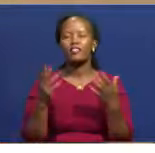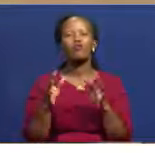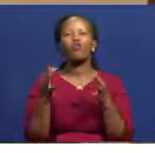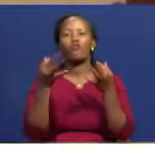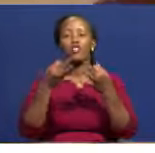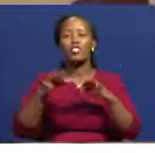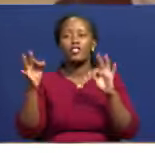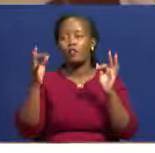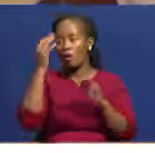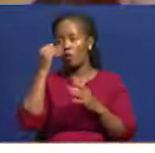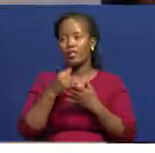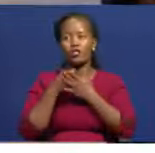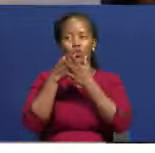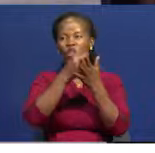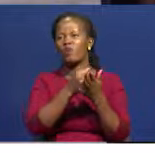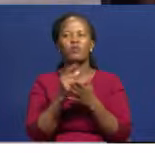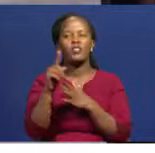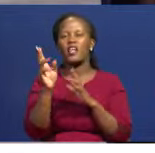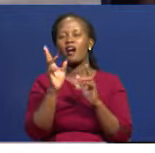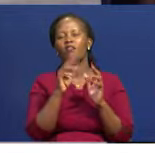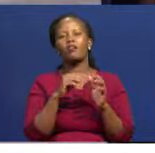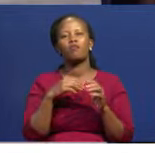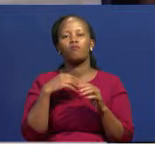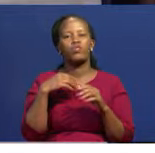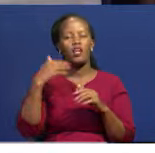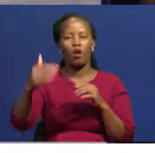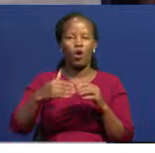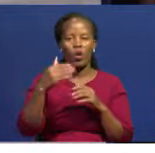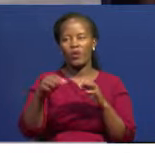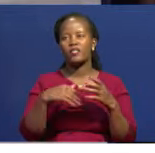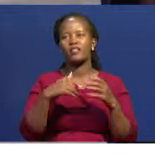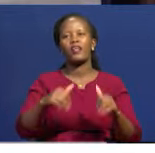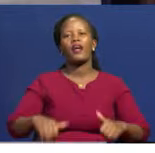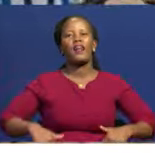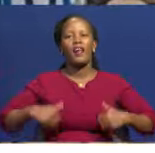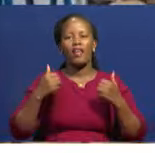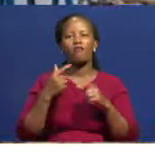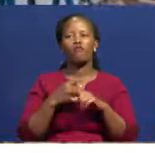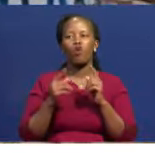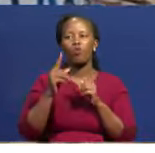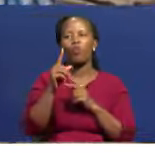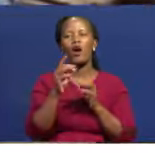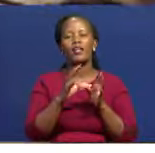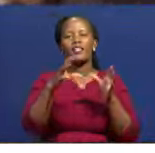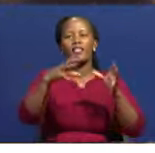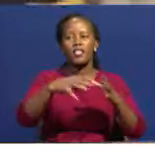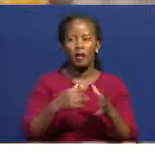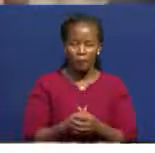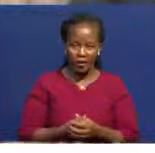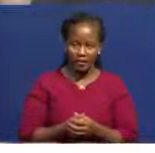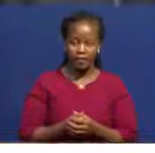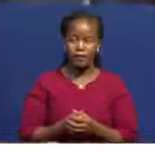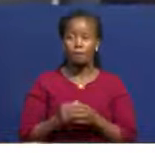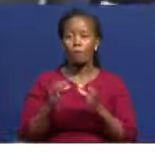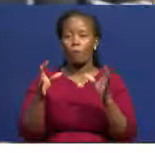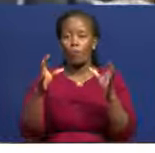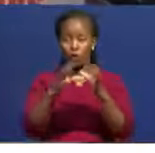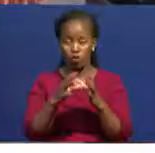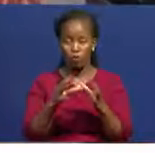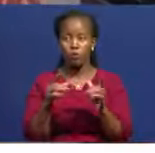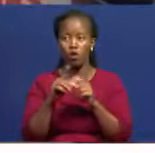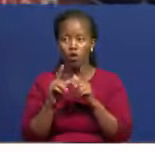shughuli za kila siku kwa hisani ya kampuni ya Karayan Seva, Sunstein, Giants na Twigs. Kundi hilo pia